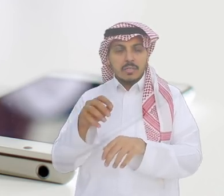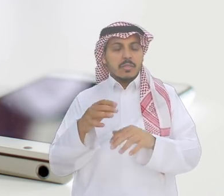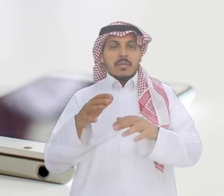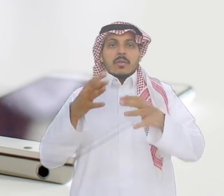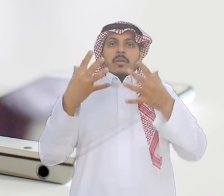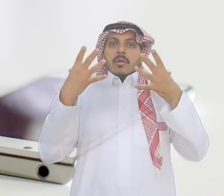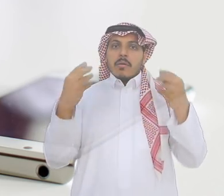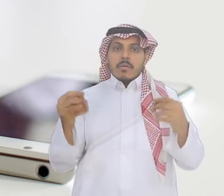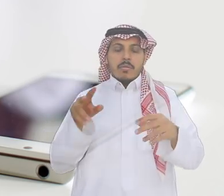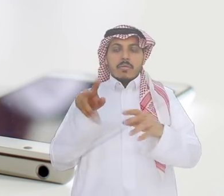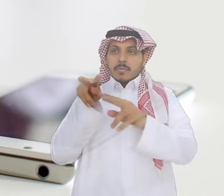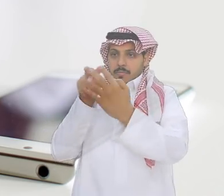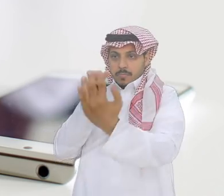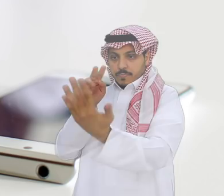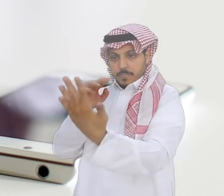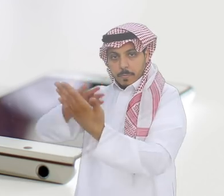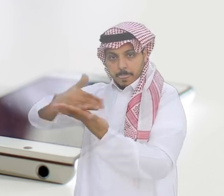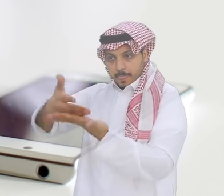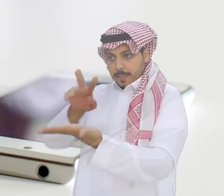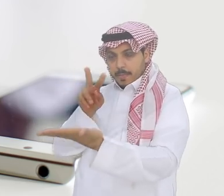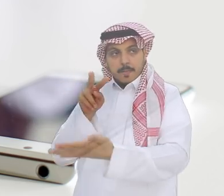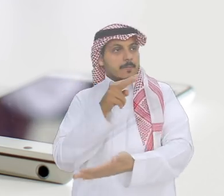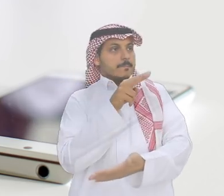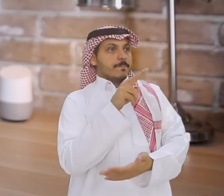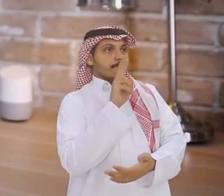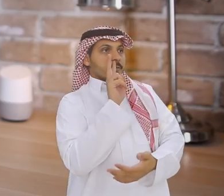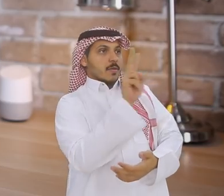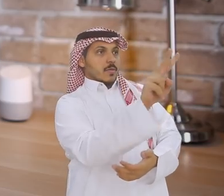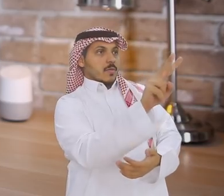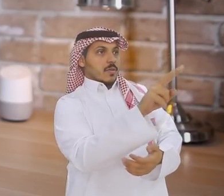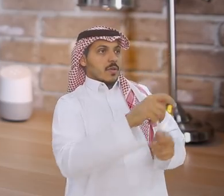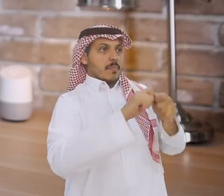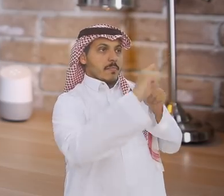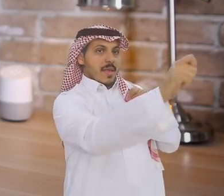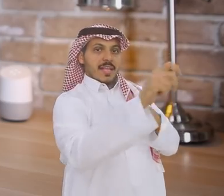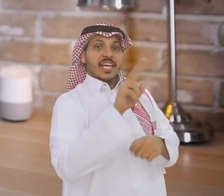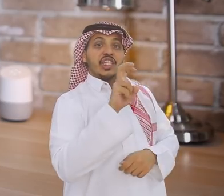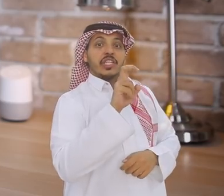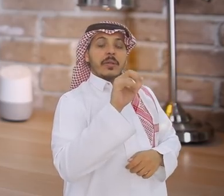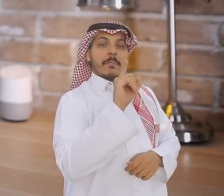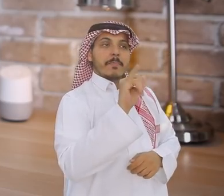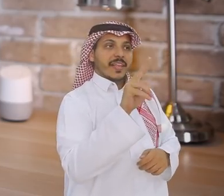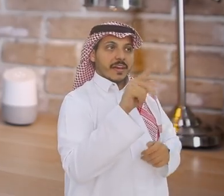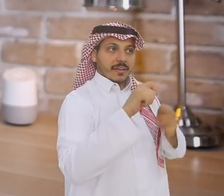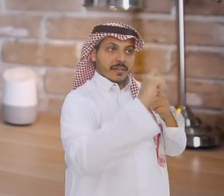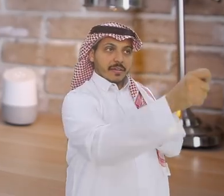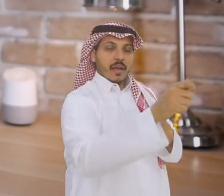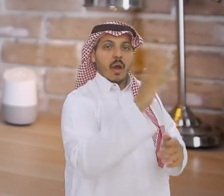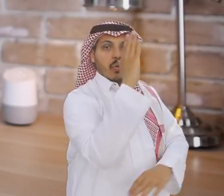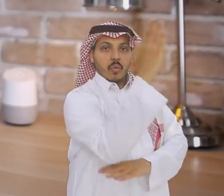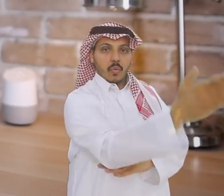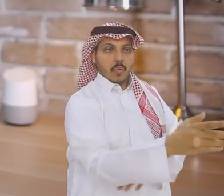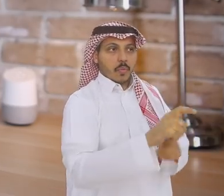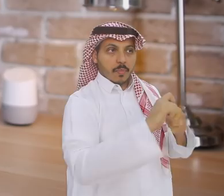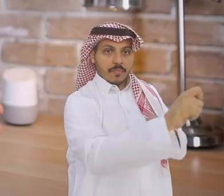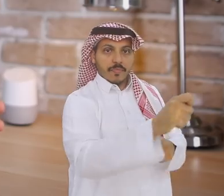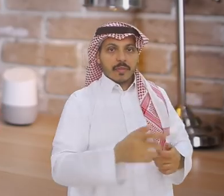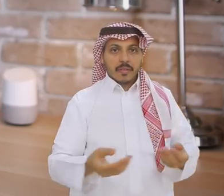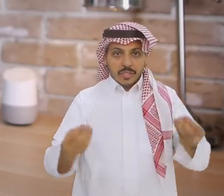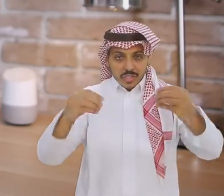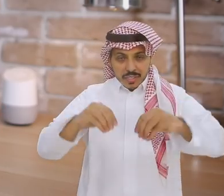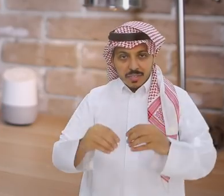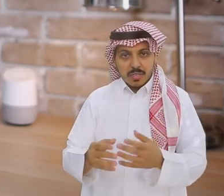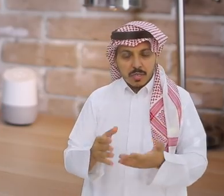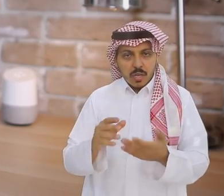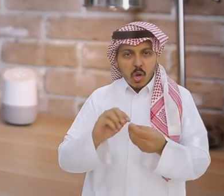جسم بعيد عنك حوالي 10 متر اللي هي 20 فيت 20 قدم لمدة 20 ثانية. وأيضا الإضاءة الزرقاء وكثرة